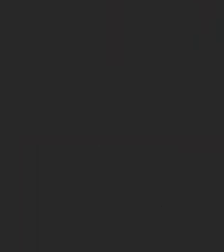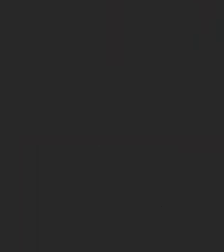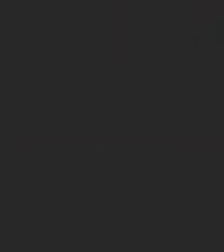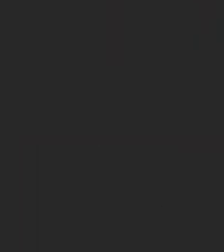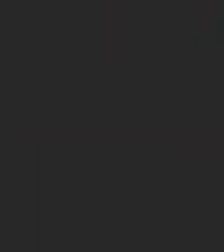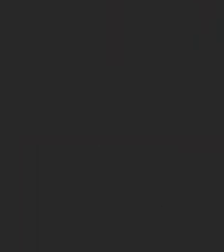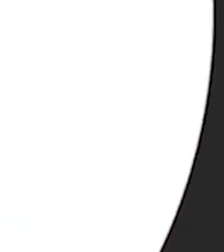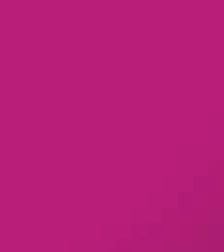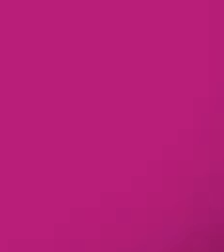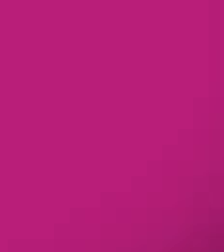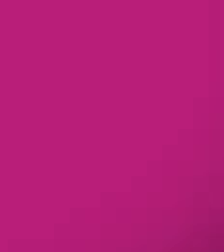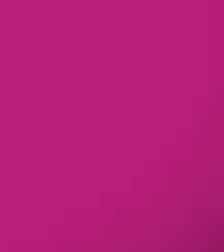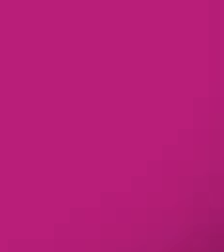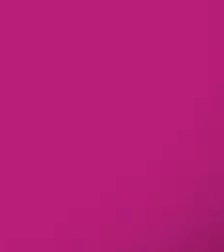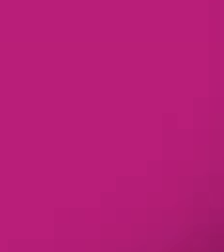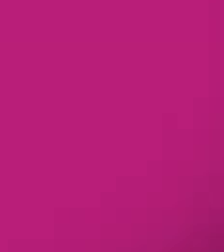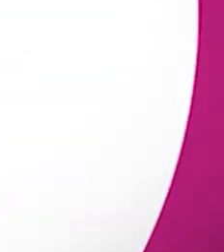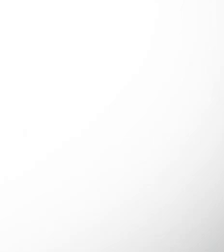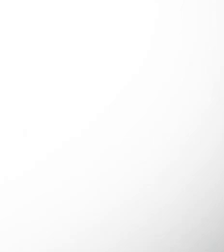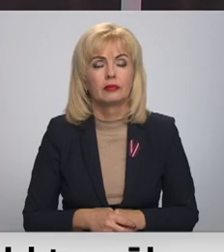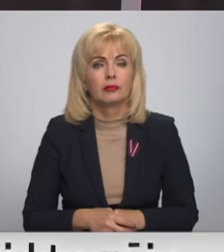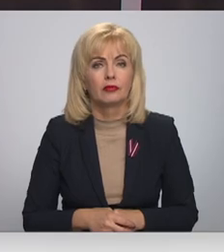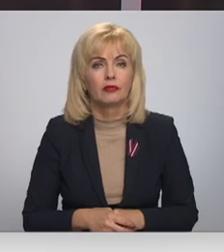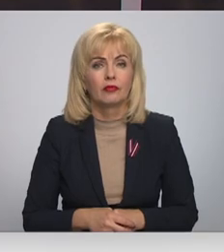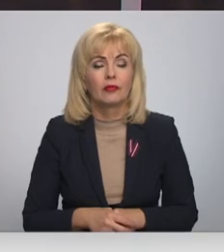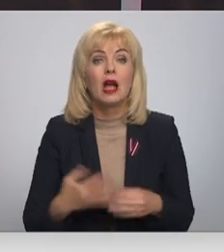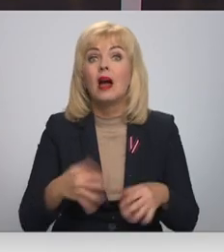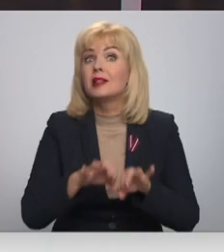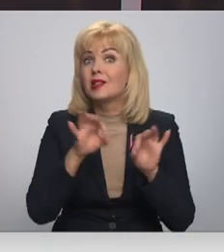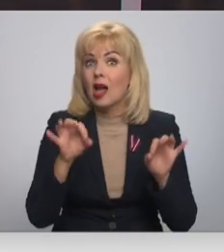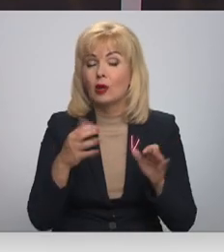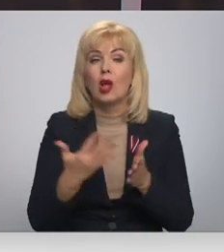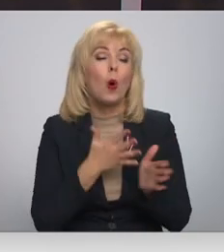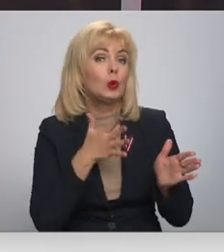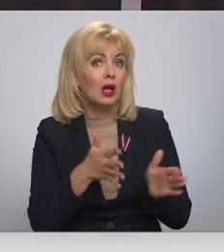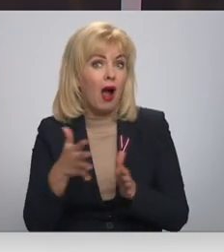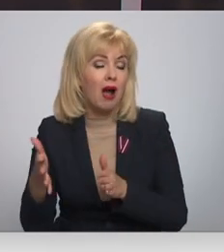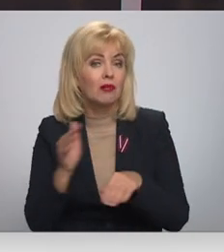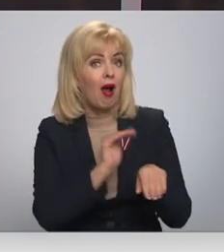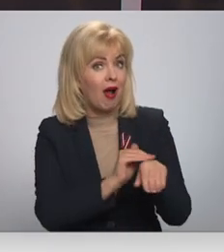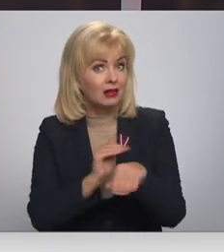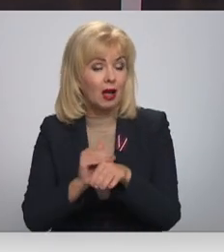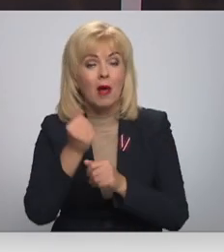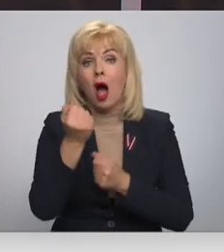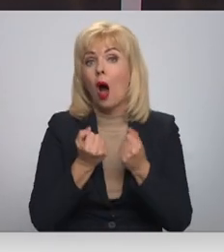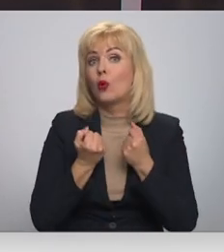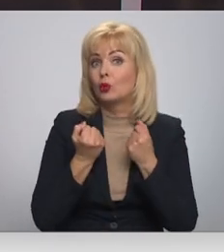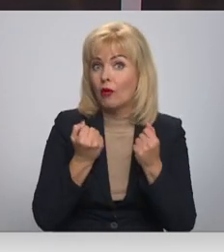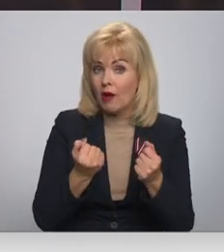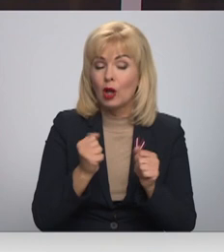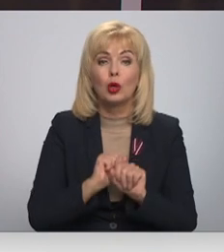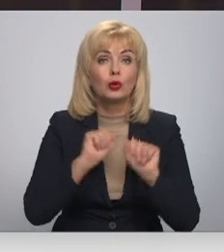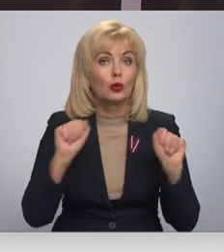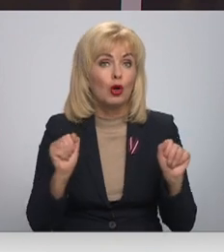Re, viss ēters ir te! Sākta jauna kampaņa, lai atgādinātu autovadītājiem par